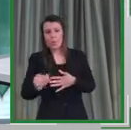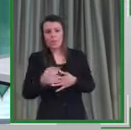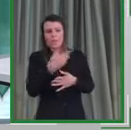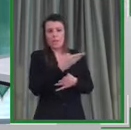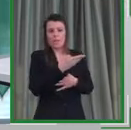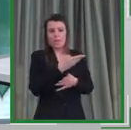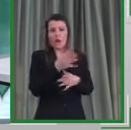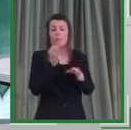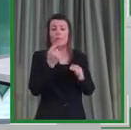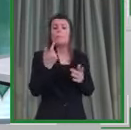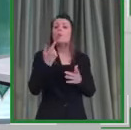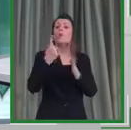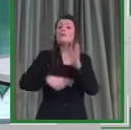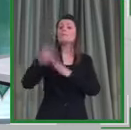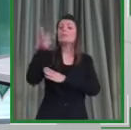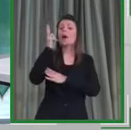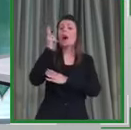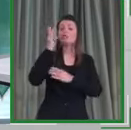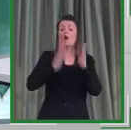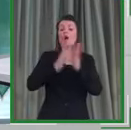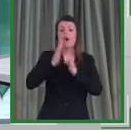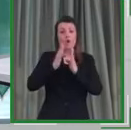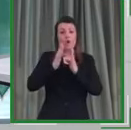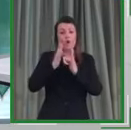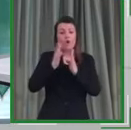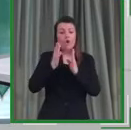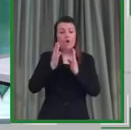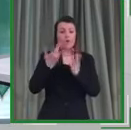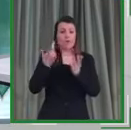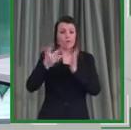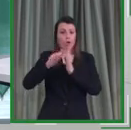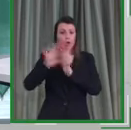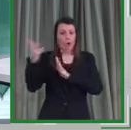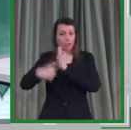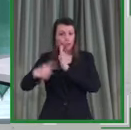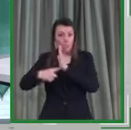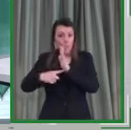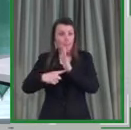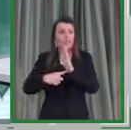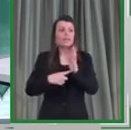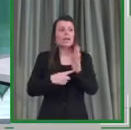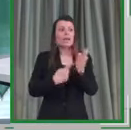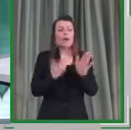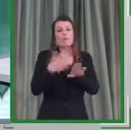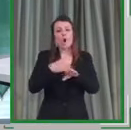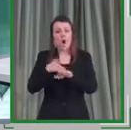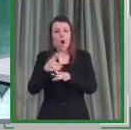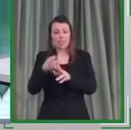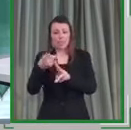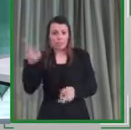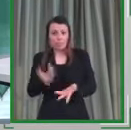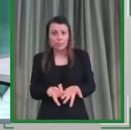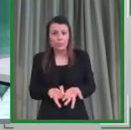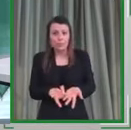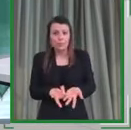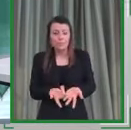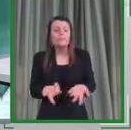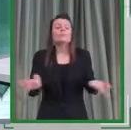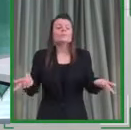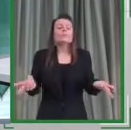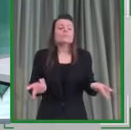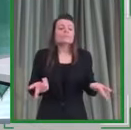a quelle che sono morte nel mese di marzo quindi vuol dire che con l'azione che è stata compiuta certo qualcuno